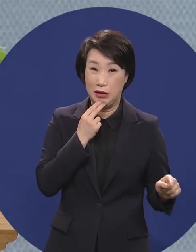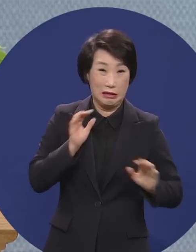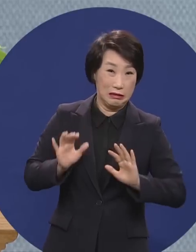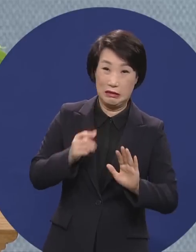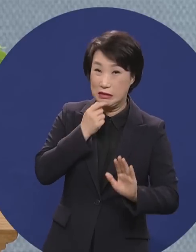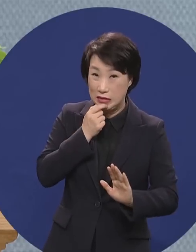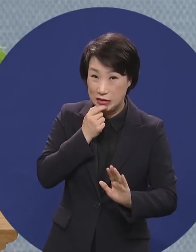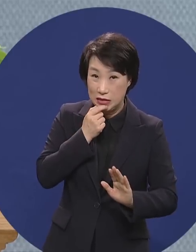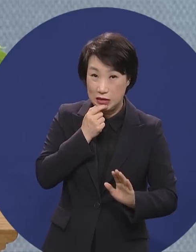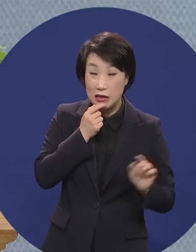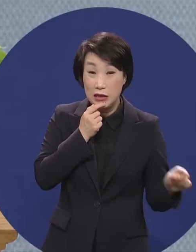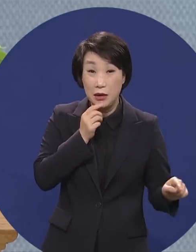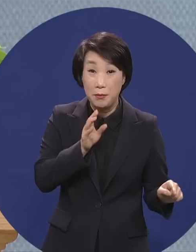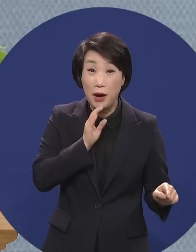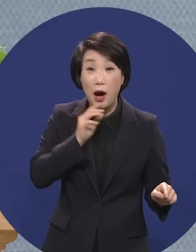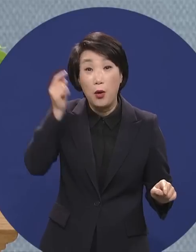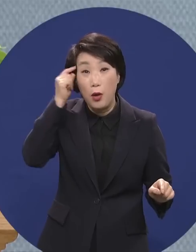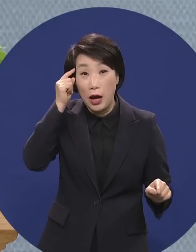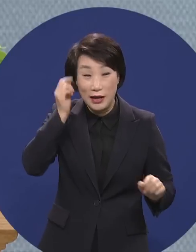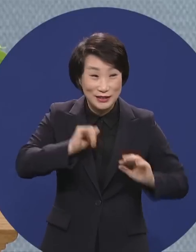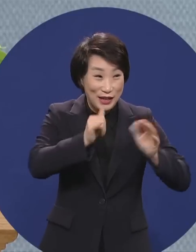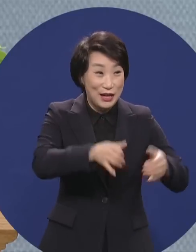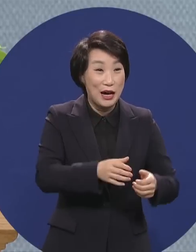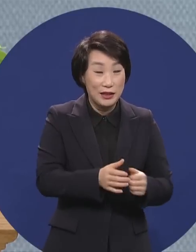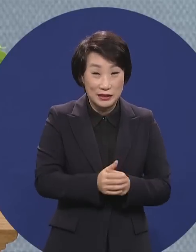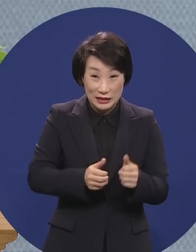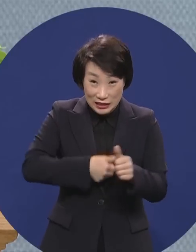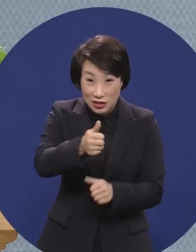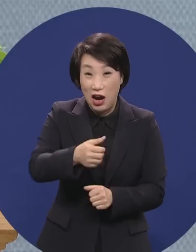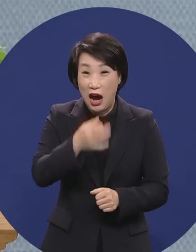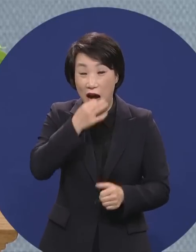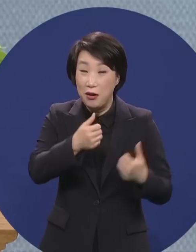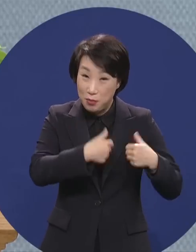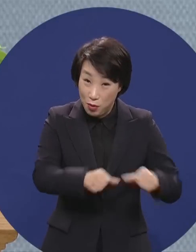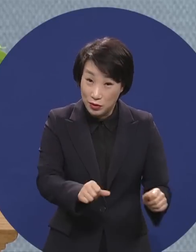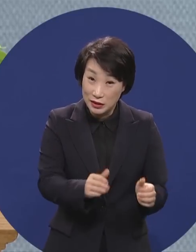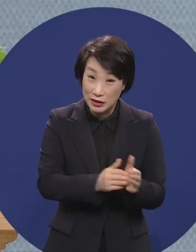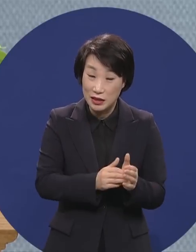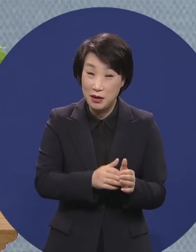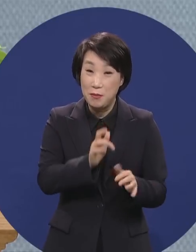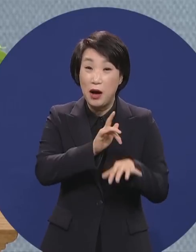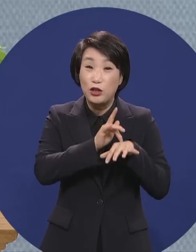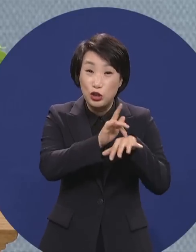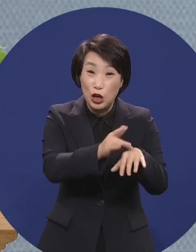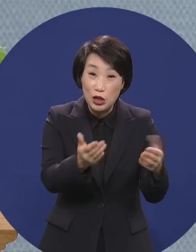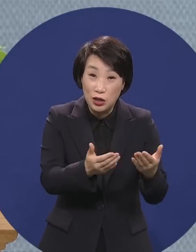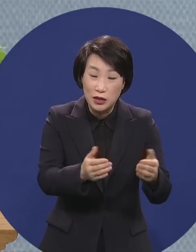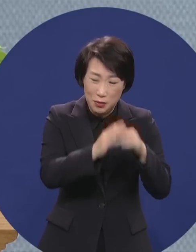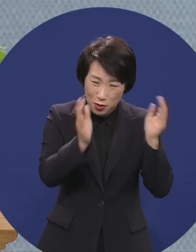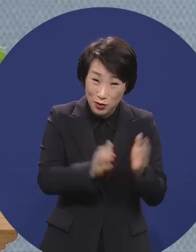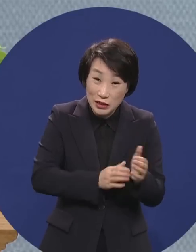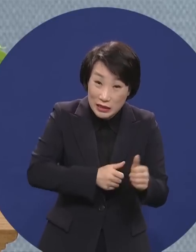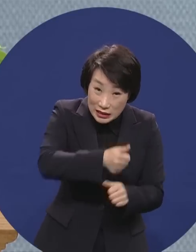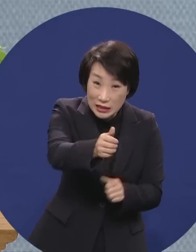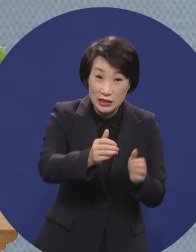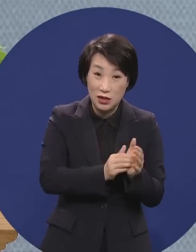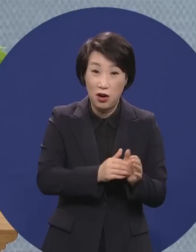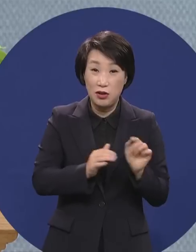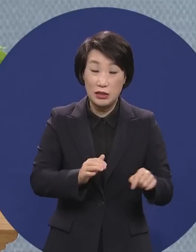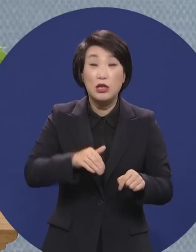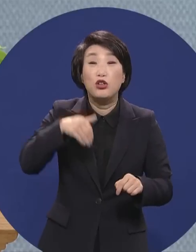하는데 왜? 세상을 이기고 정욕을 포기하고 마귀 사단 귀신을 이겨서